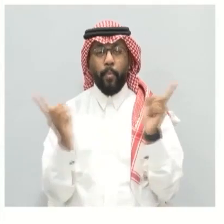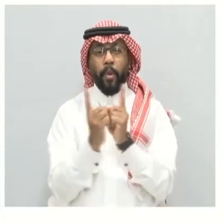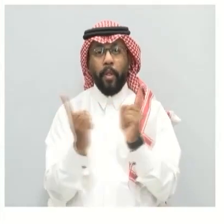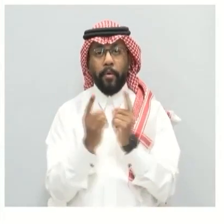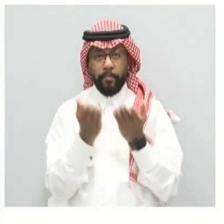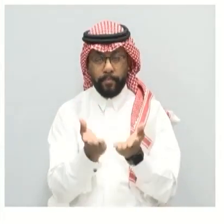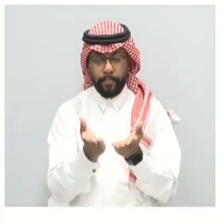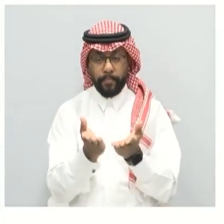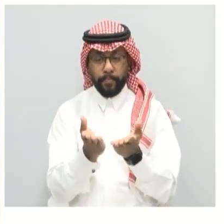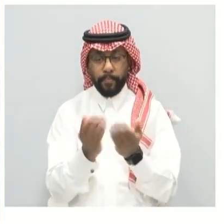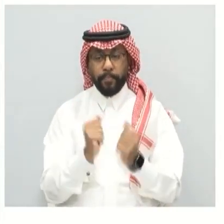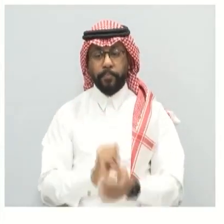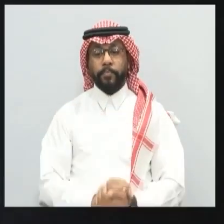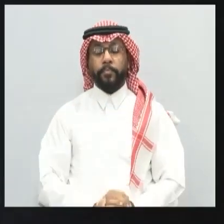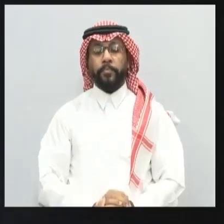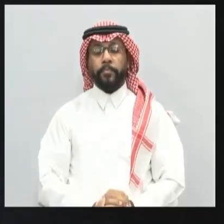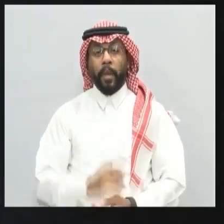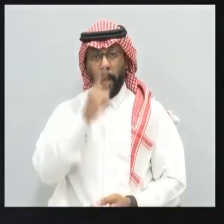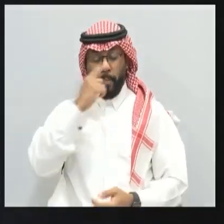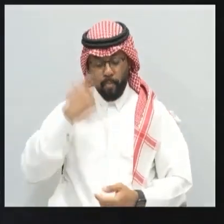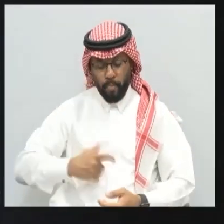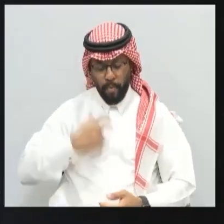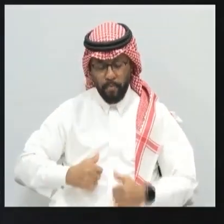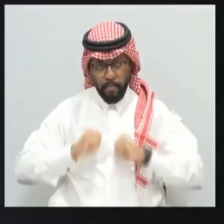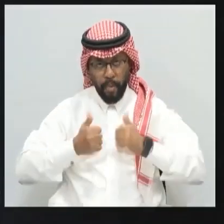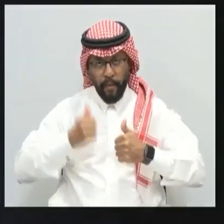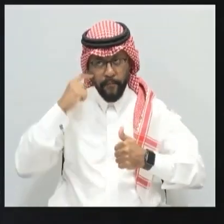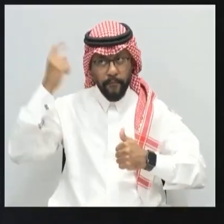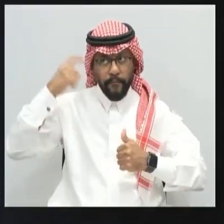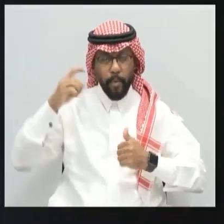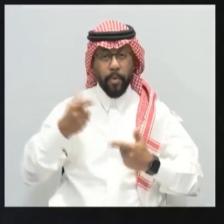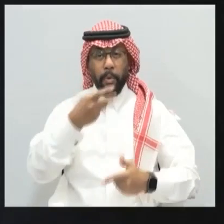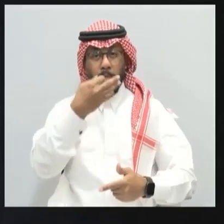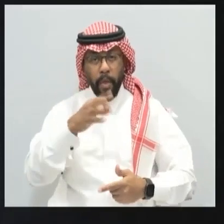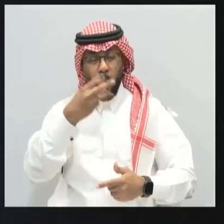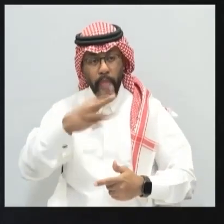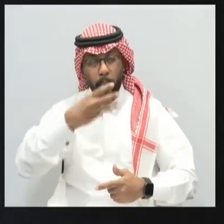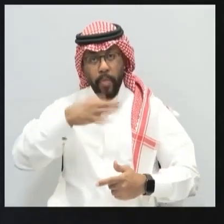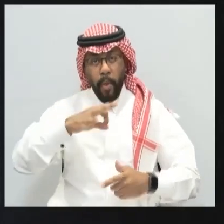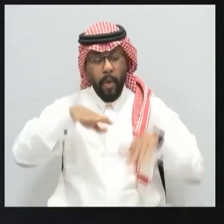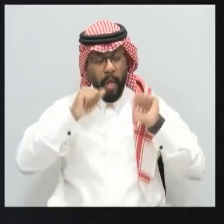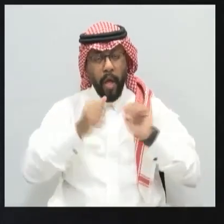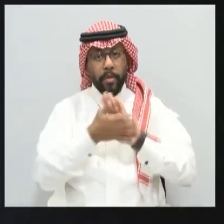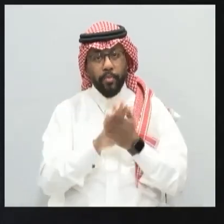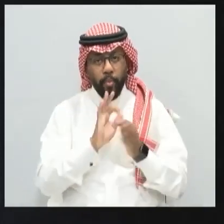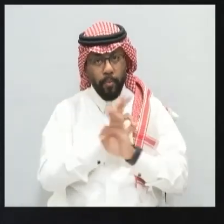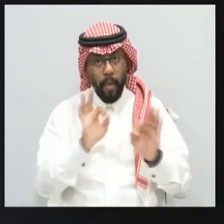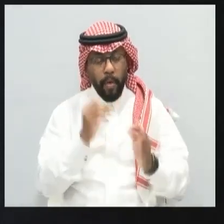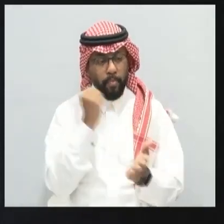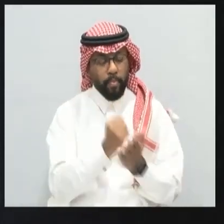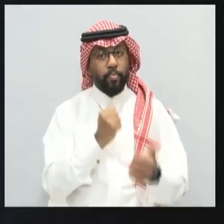الشخصيه باذن الله عز وجل بعد ان تنتهوا من المرحله الثانويه بكل نجاح وبكل